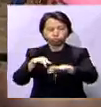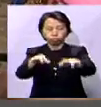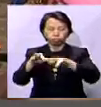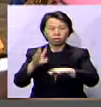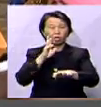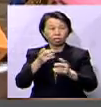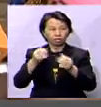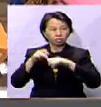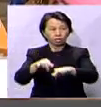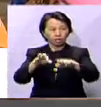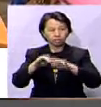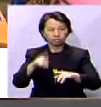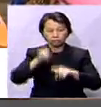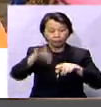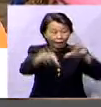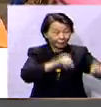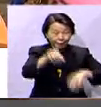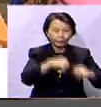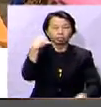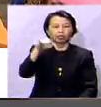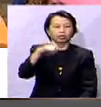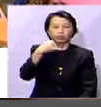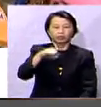main. Tak boleh hendak ambil apa lah.